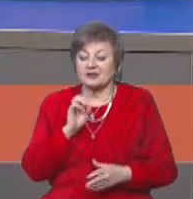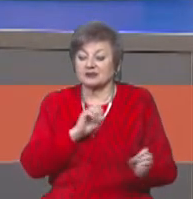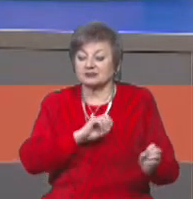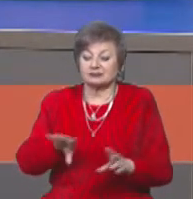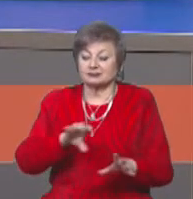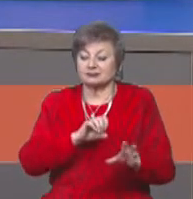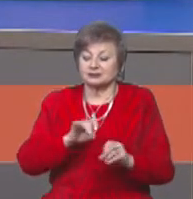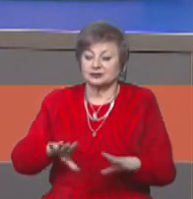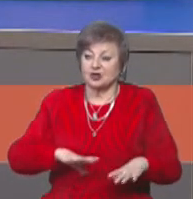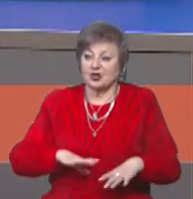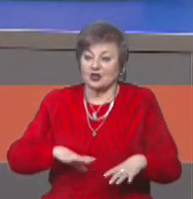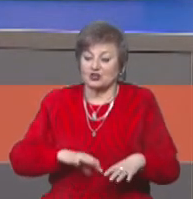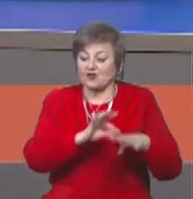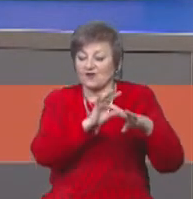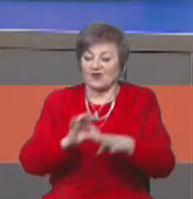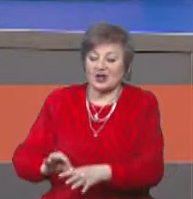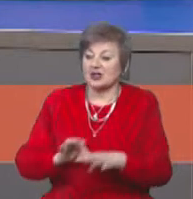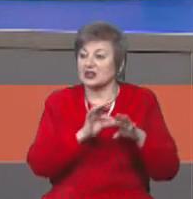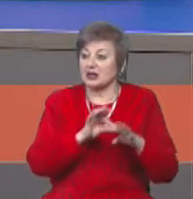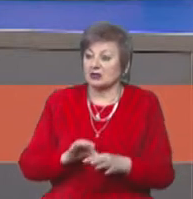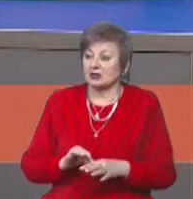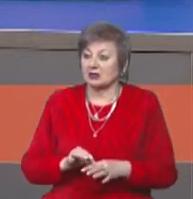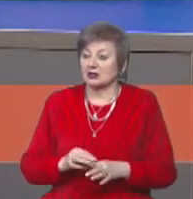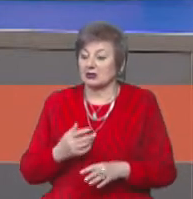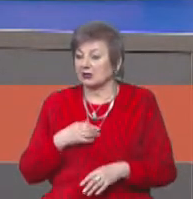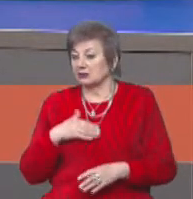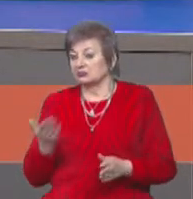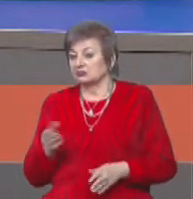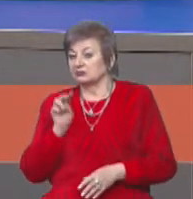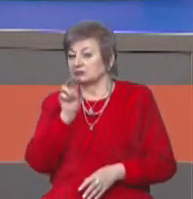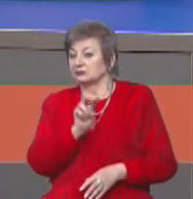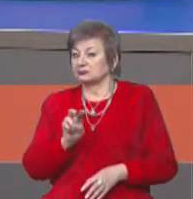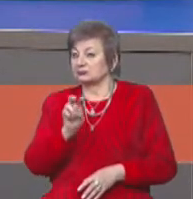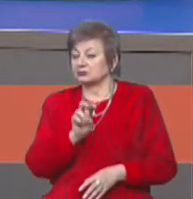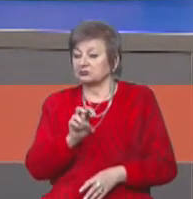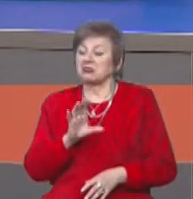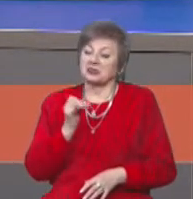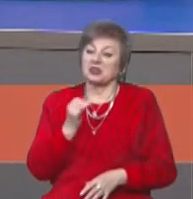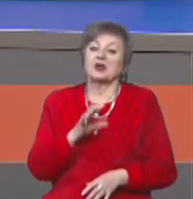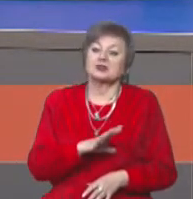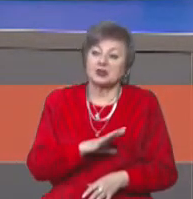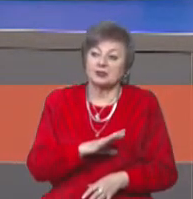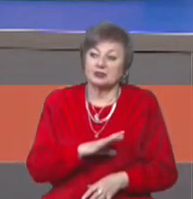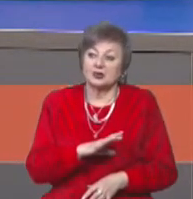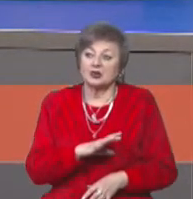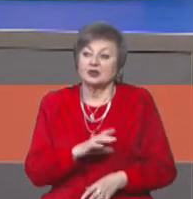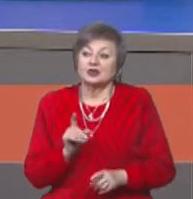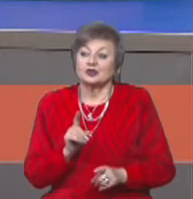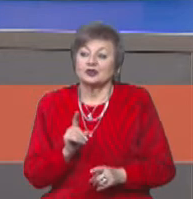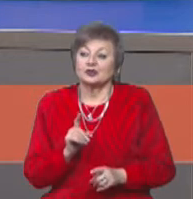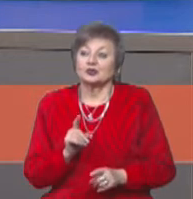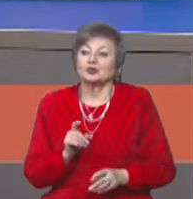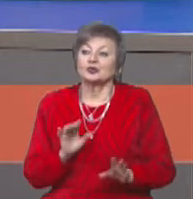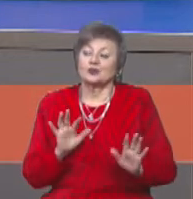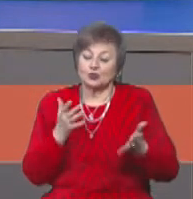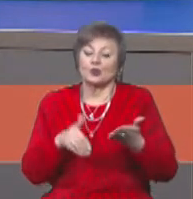выгружать лошадей, выводить, я просто стояла в сторонке, наблюдала. Мне просто было интересно, да, там, ну и плюс на подхвате, где-то что-то, может быть,